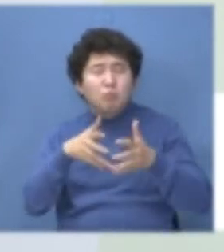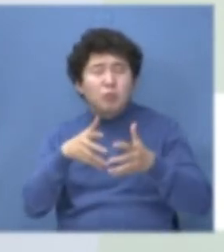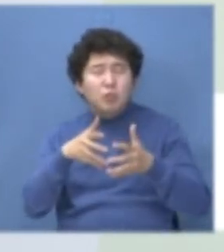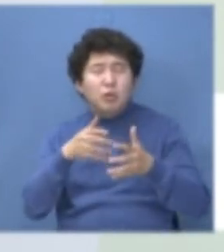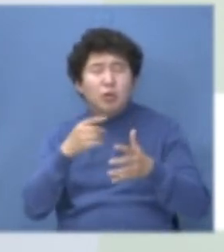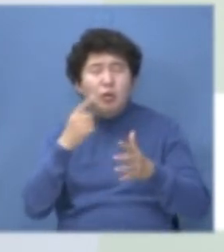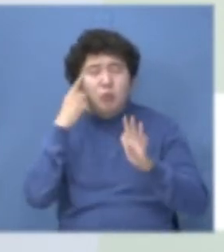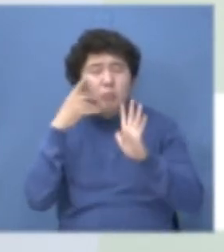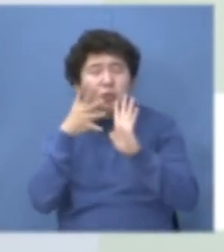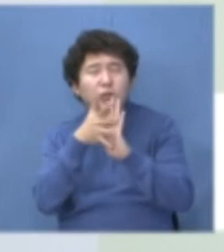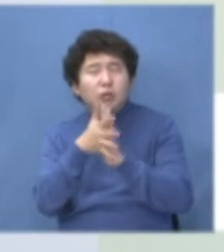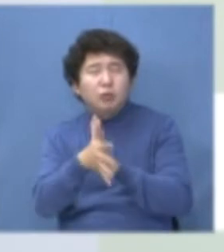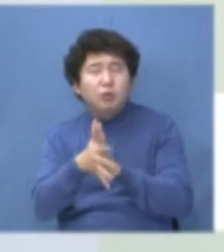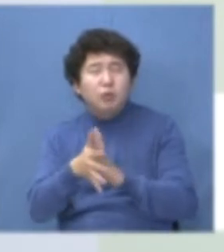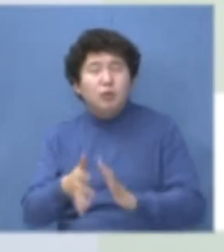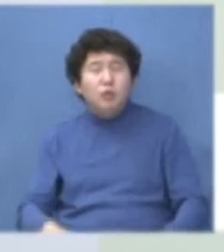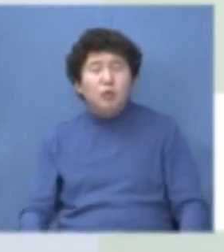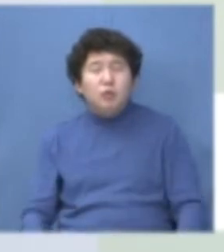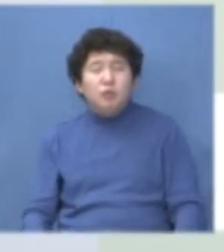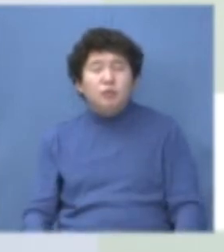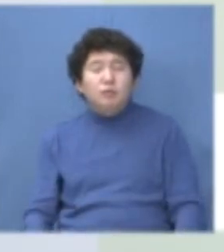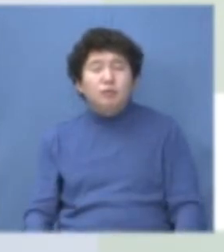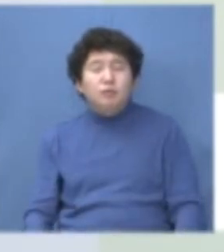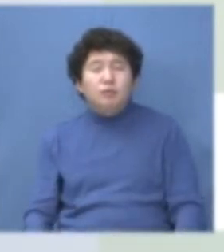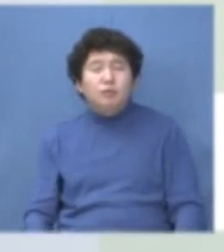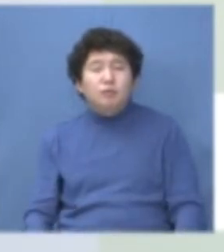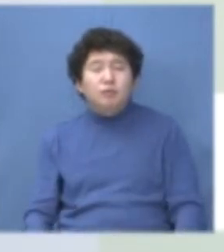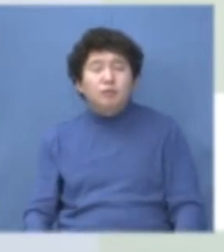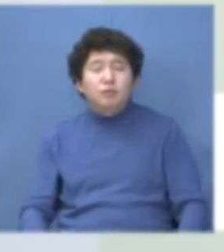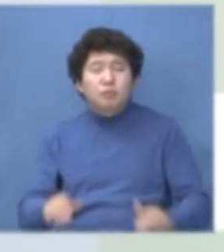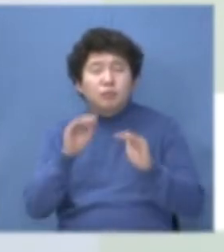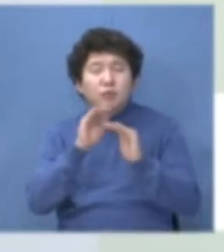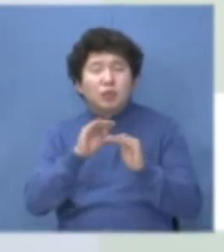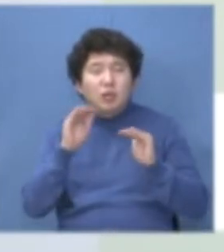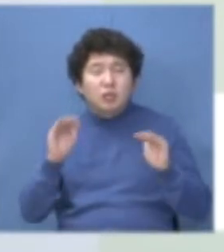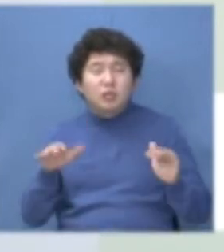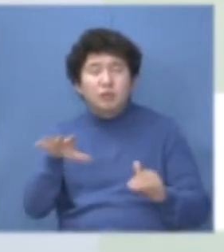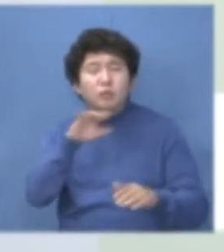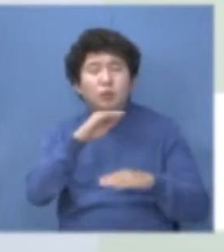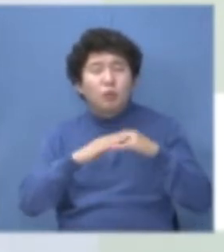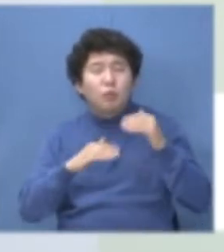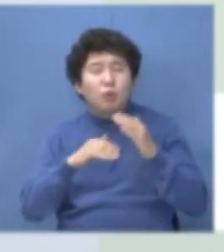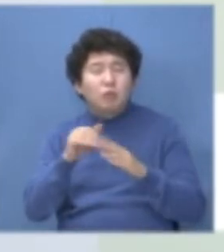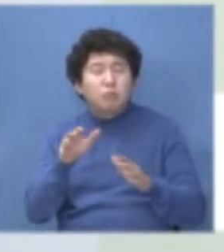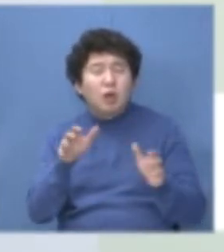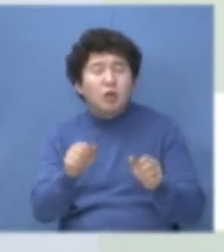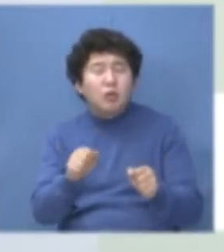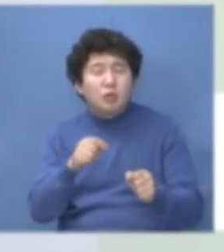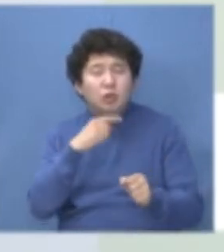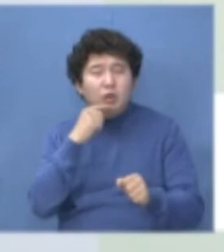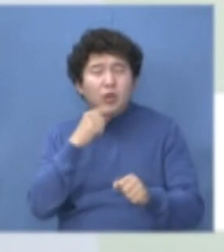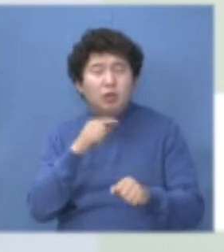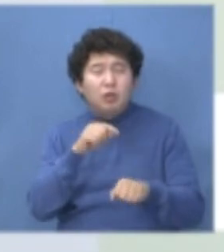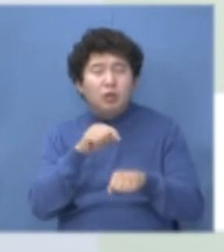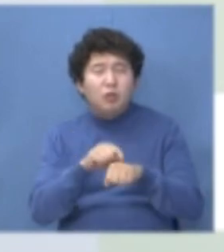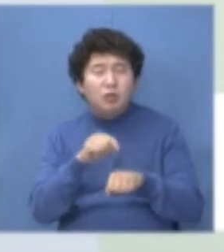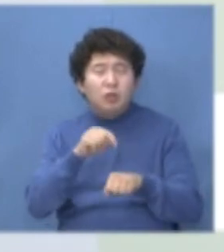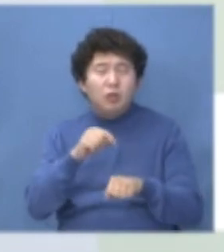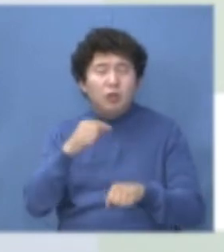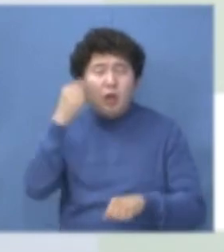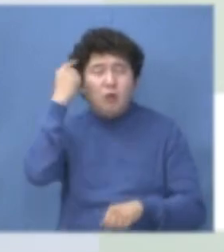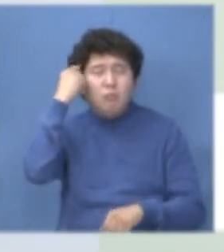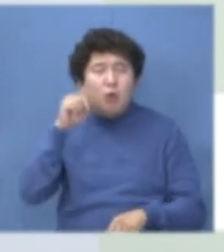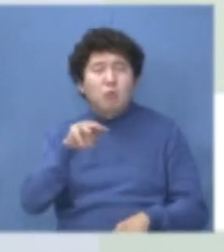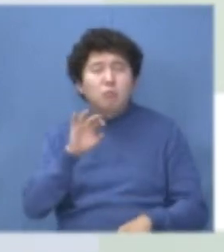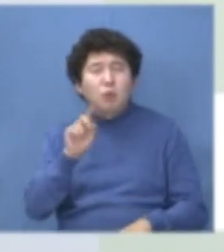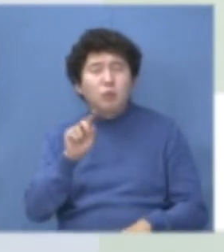көп уақыт беріледі, тәрі олардың саны көп болғаны маңызды. Балалар қолмен ұстаған заттары импульс арқылы миға беріледі, ал миға жеткен ақпарат арқылы